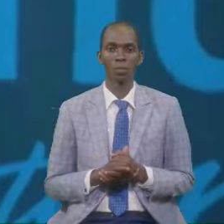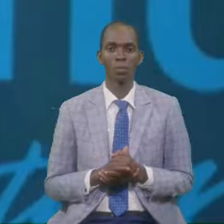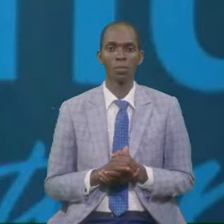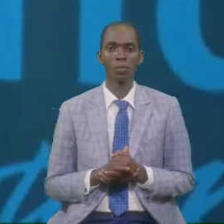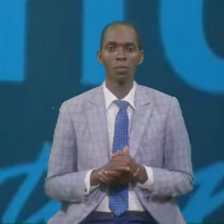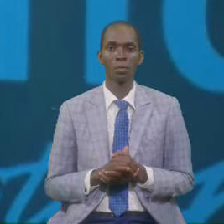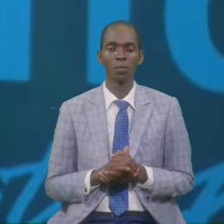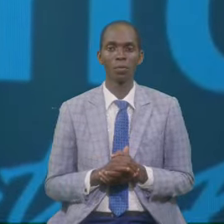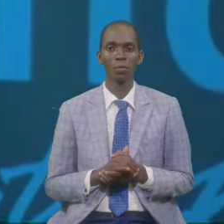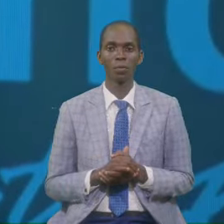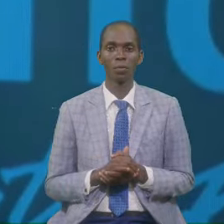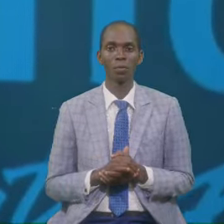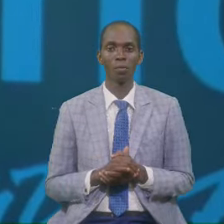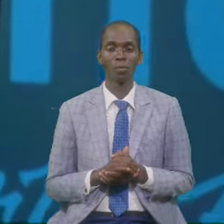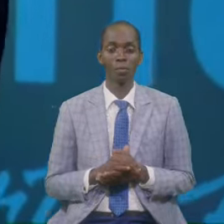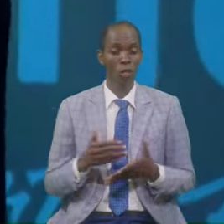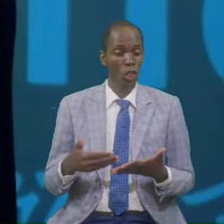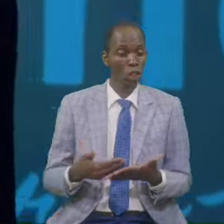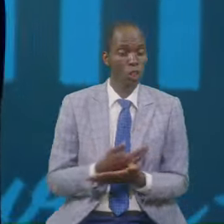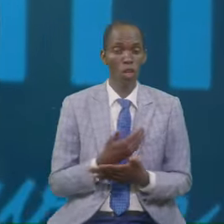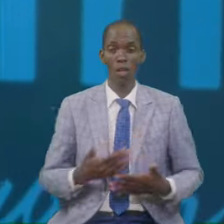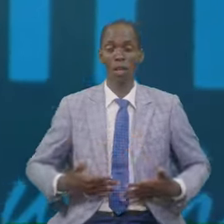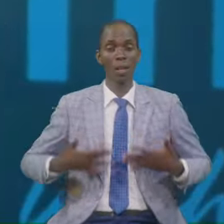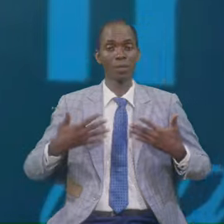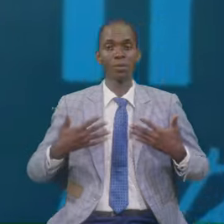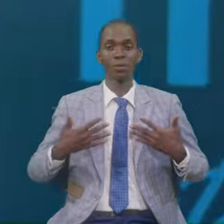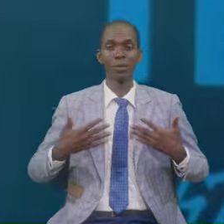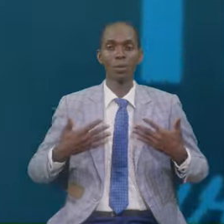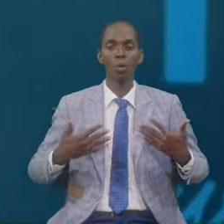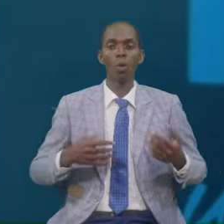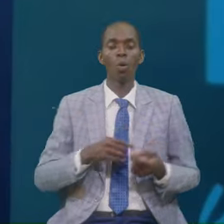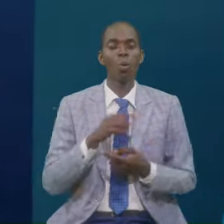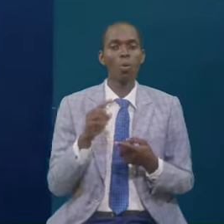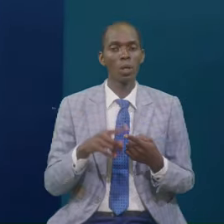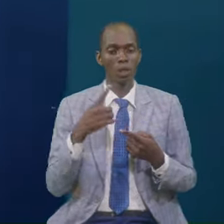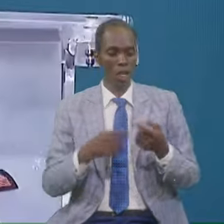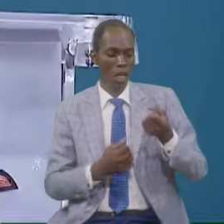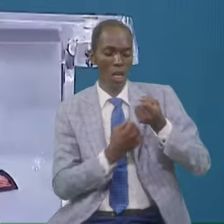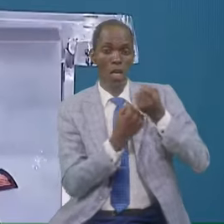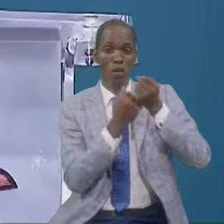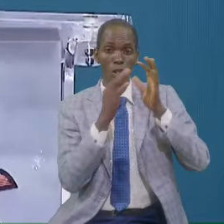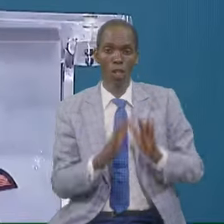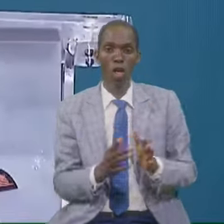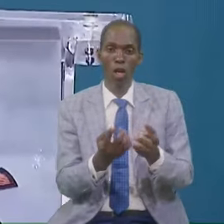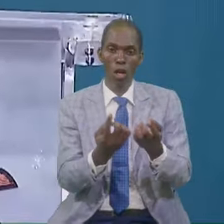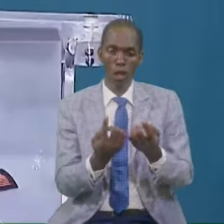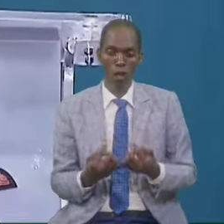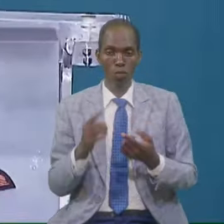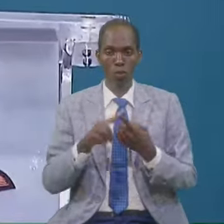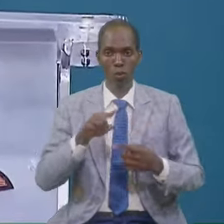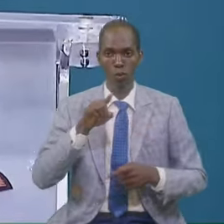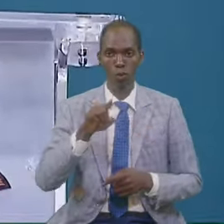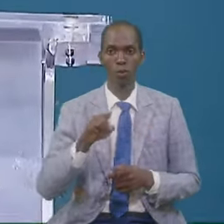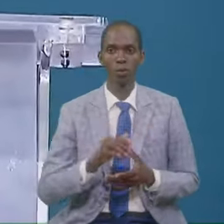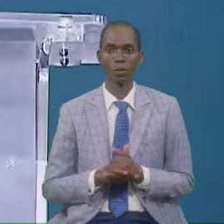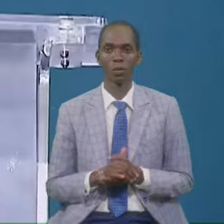జీవితం. న్యూ లైఫ్, నూతన జీవితం. వన్ డే అడ్వొకేట్ కమ్స్ టు యు, ఒకసారిగా ఒక రోజున న్యాయవాది